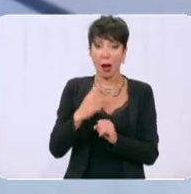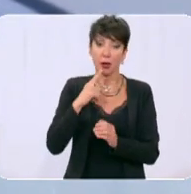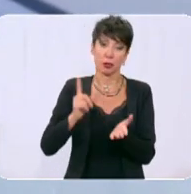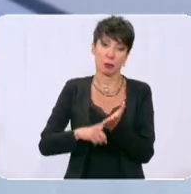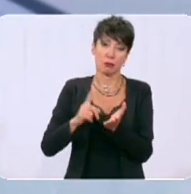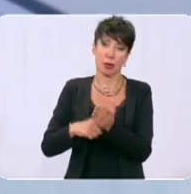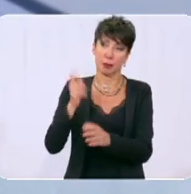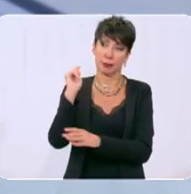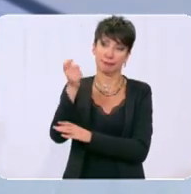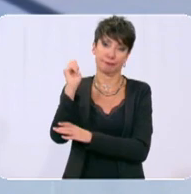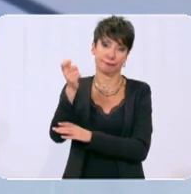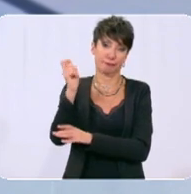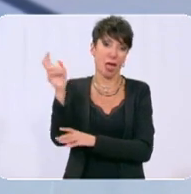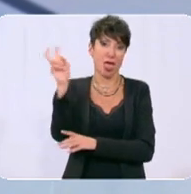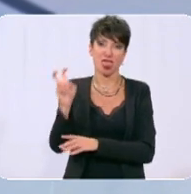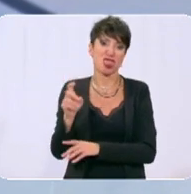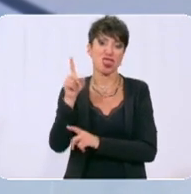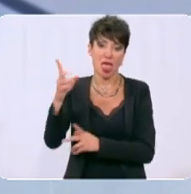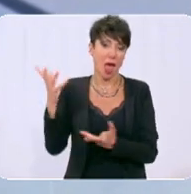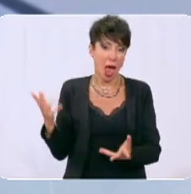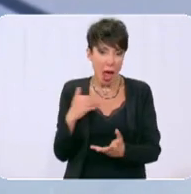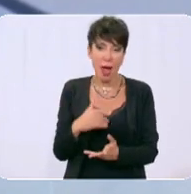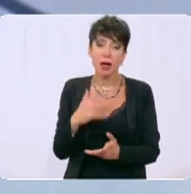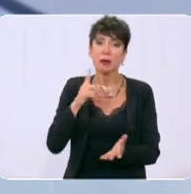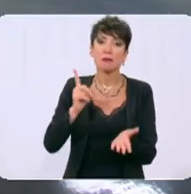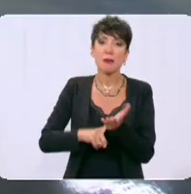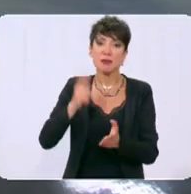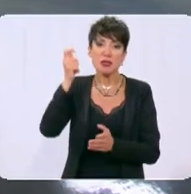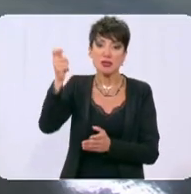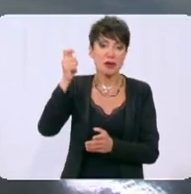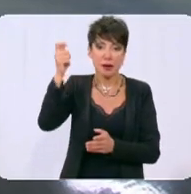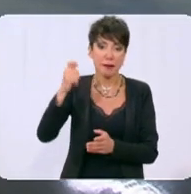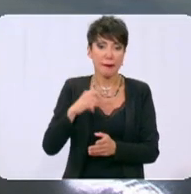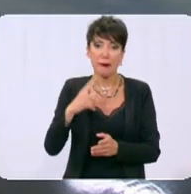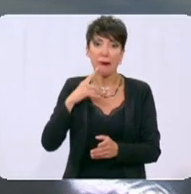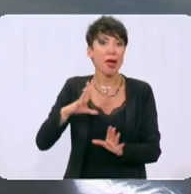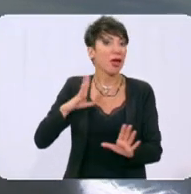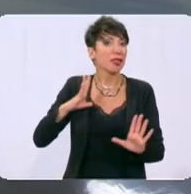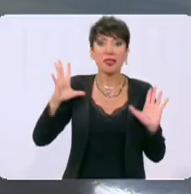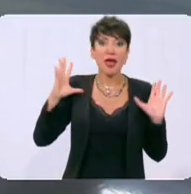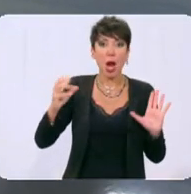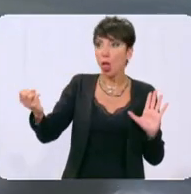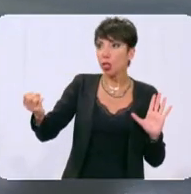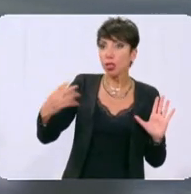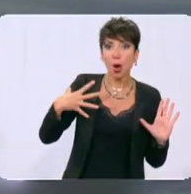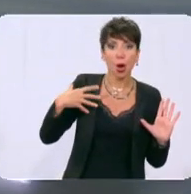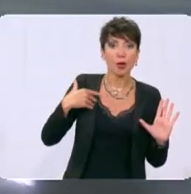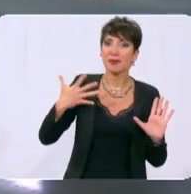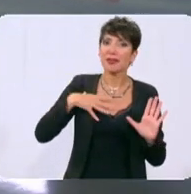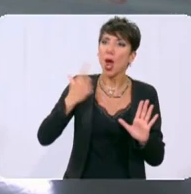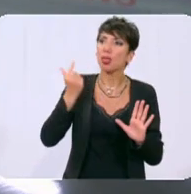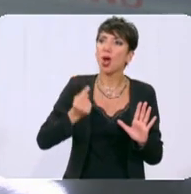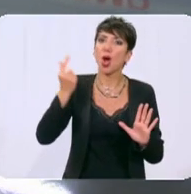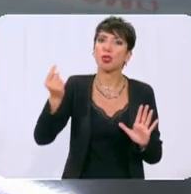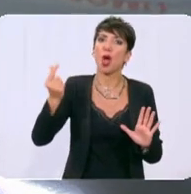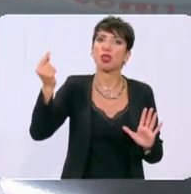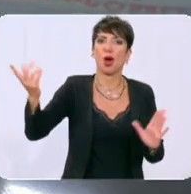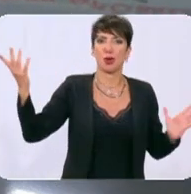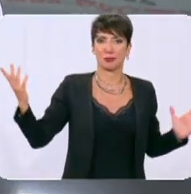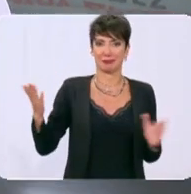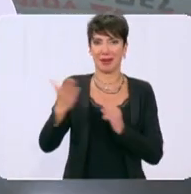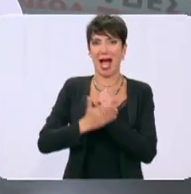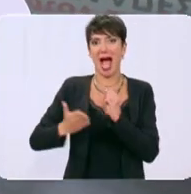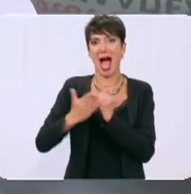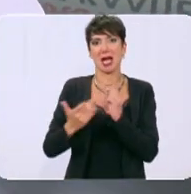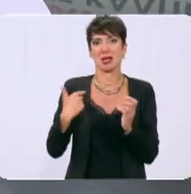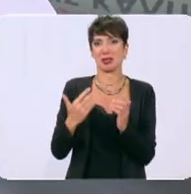τεμποδίζονται τα χωράφια τους, γιατί οφείλουν στην ΔΕΗ, δεν ζητούν να τους τα χαρίσουν. Ζητούν διευκολύνσεις. Είναι ένα μήνυμα που περνάει προς την κυβέρνηση και